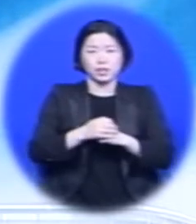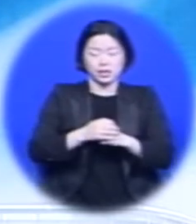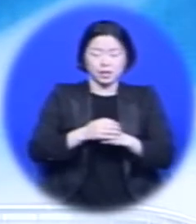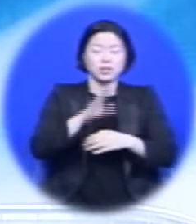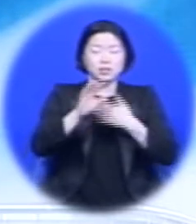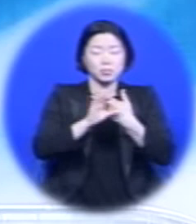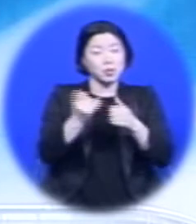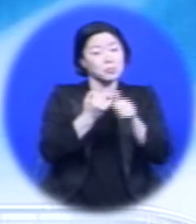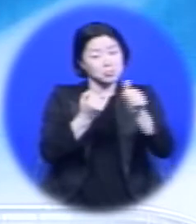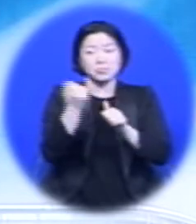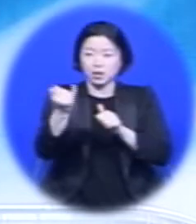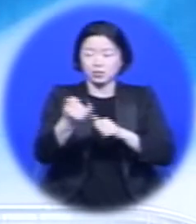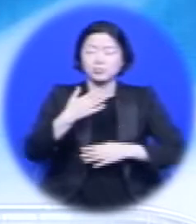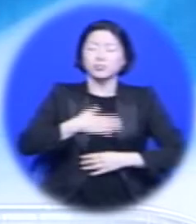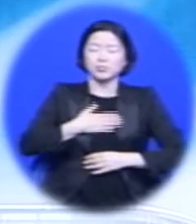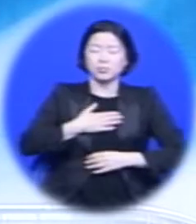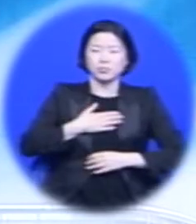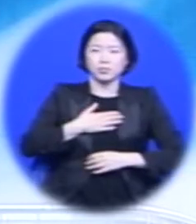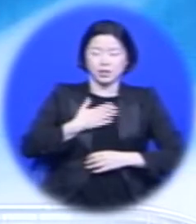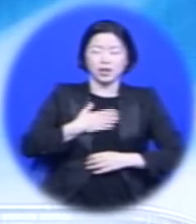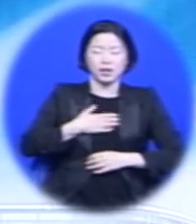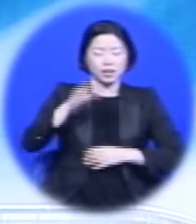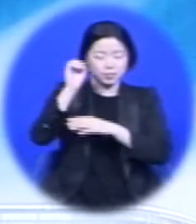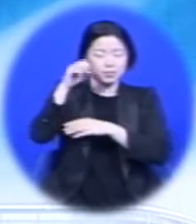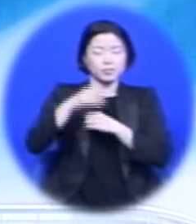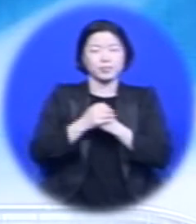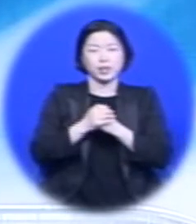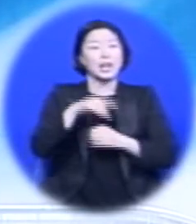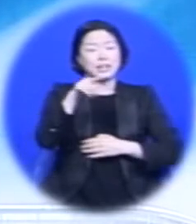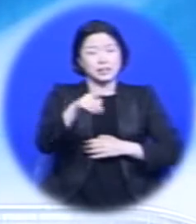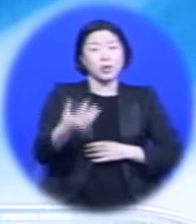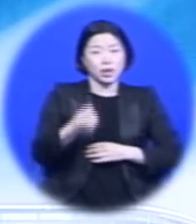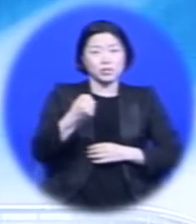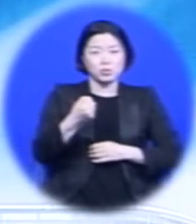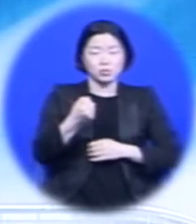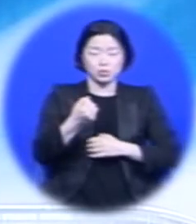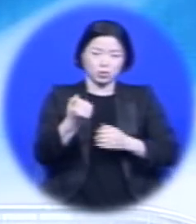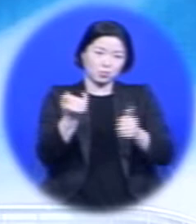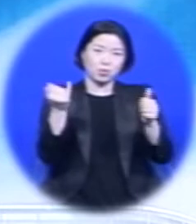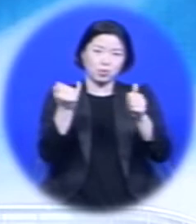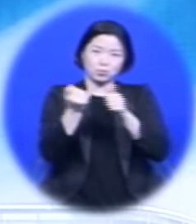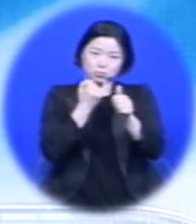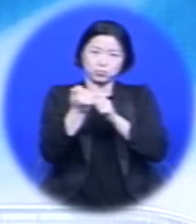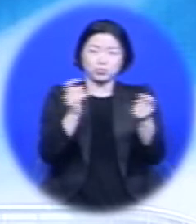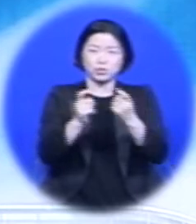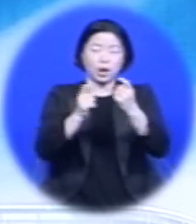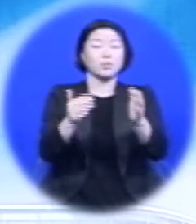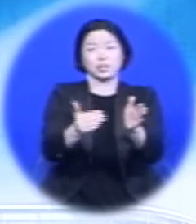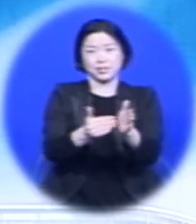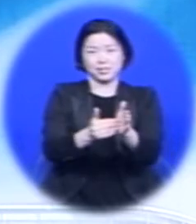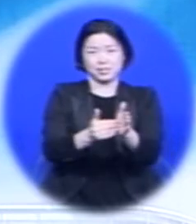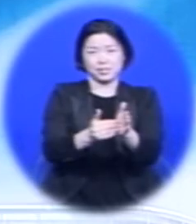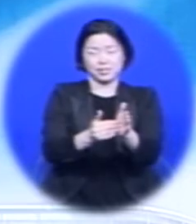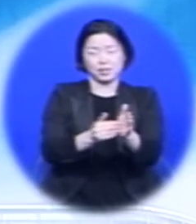상대방이 알았어요, 알겠어요, 이렇게 하면 그곳으로 이제 부부싸움은 끝나는 거라고 하는 거예요. 그리고